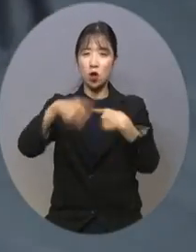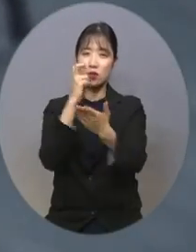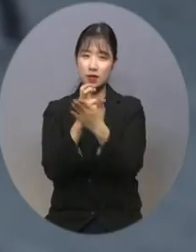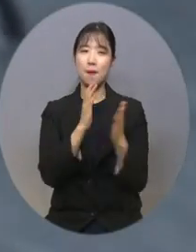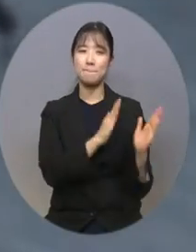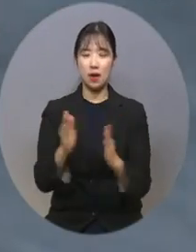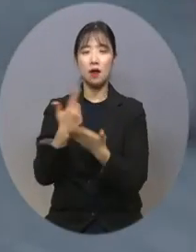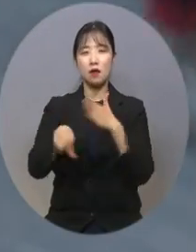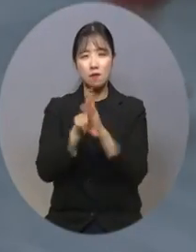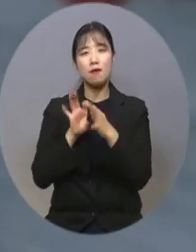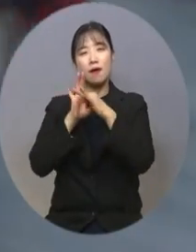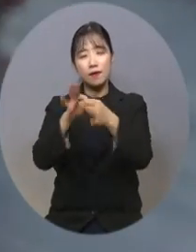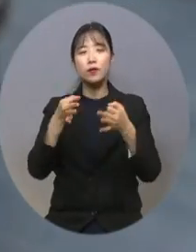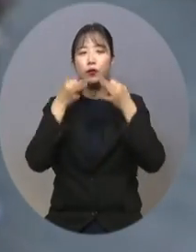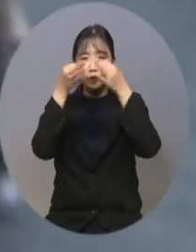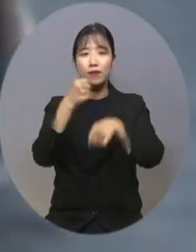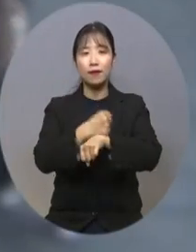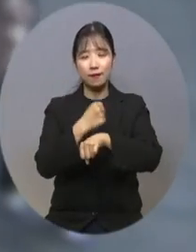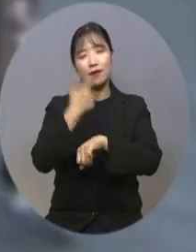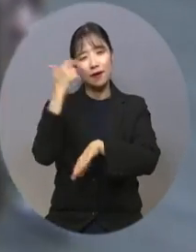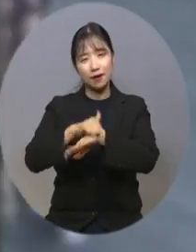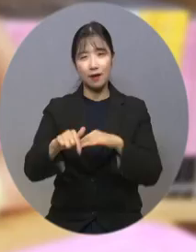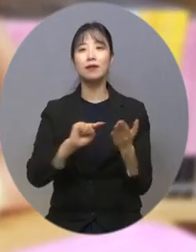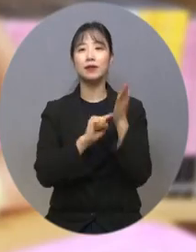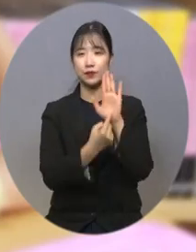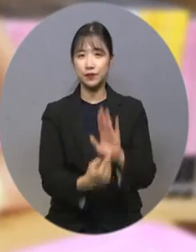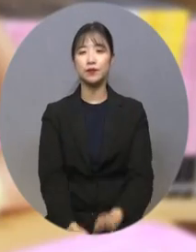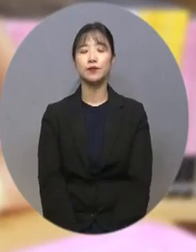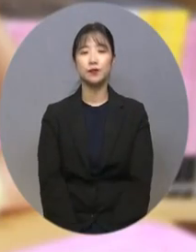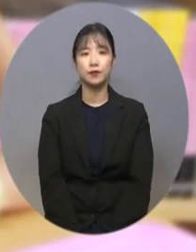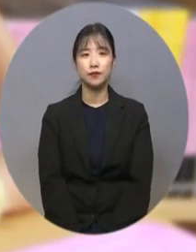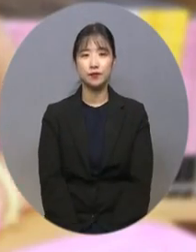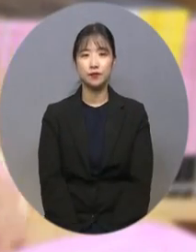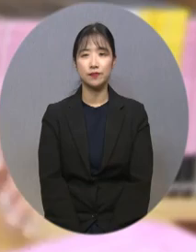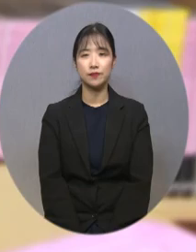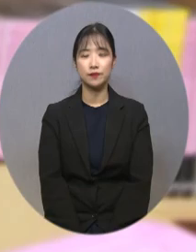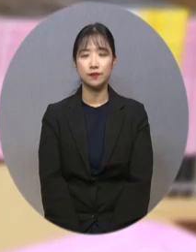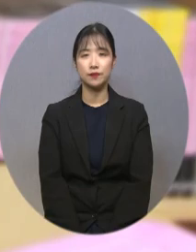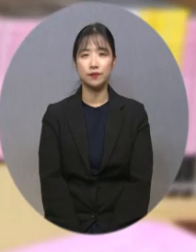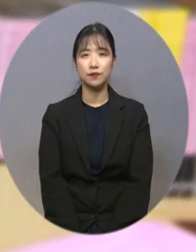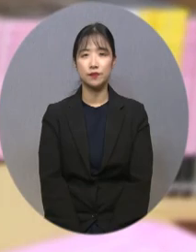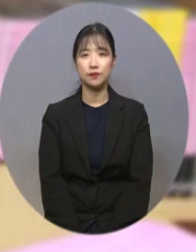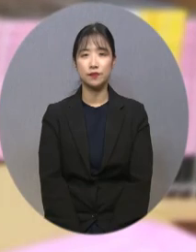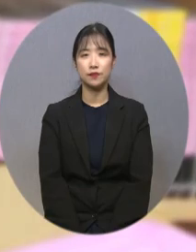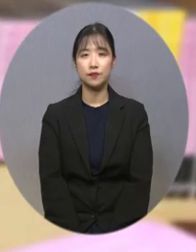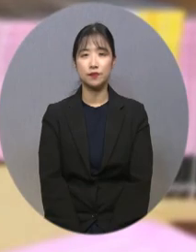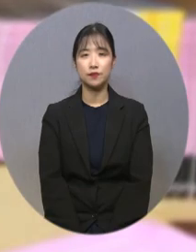지속적으로 노력해 나갈 계획이라 고 강조했습니다 복지 tv 뉴스 2 가 아닙니다